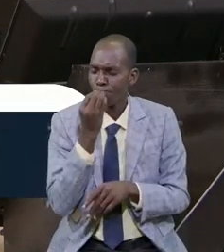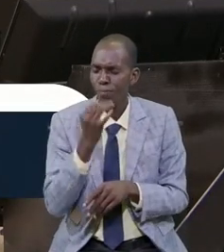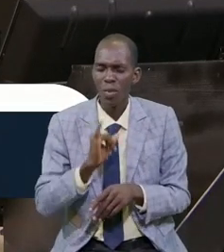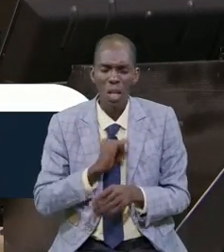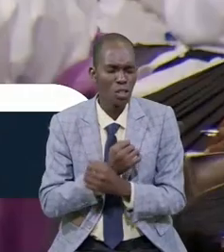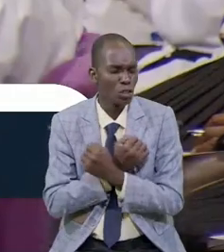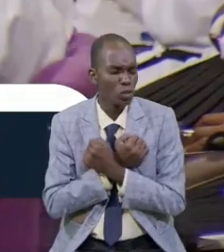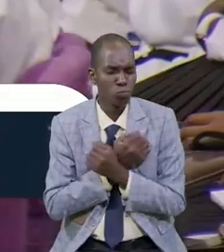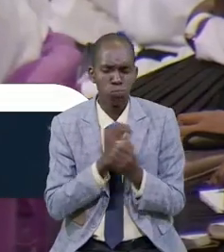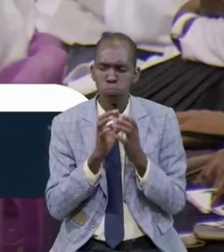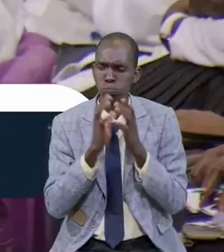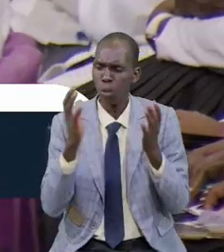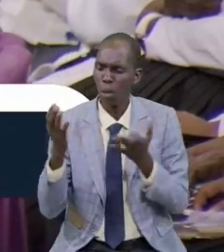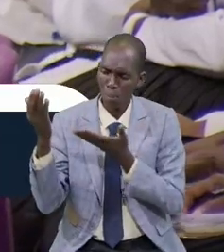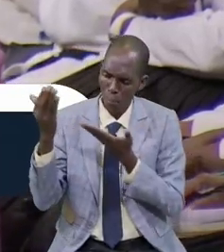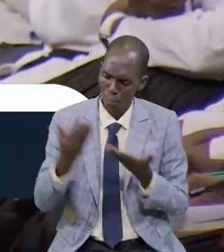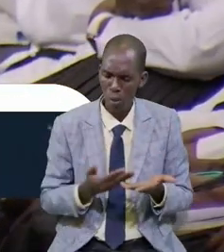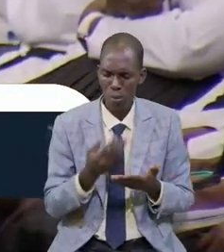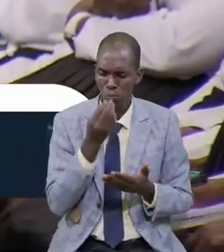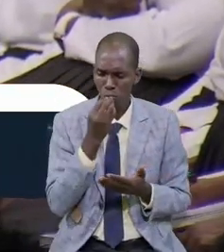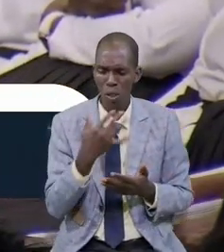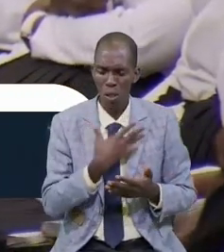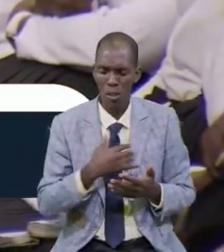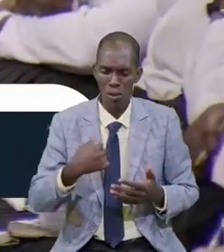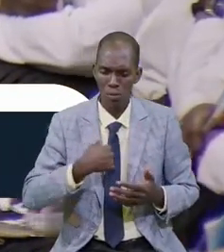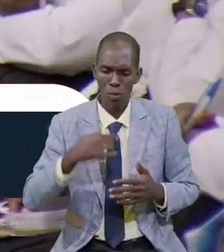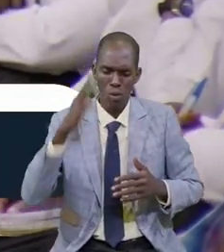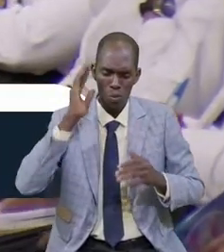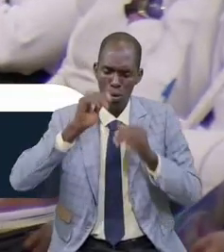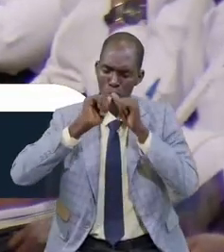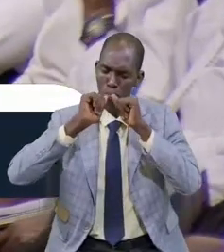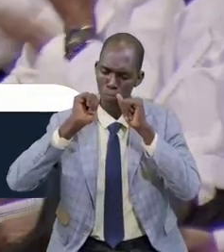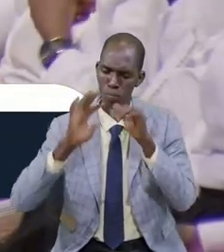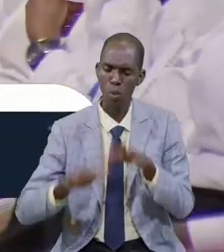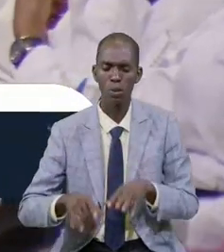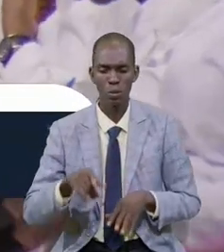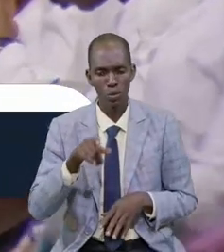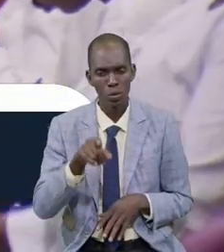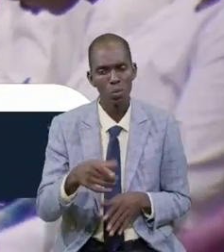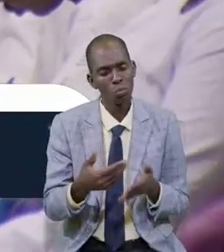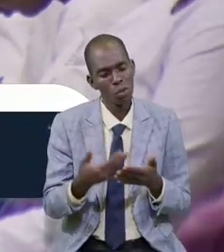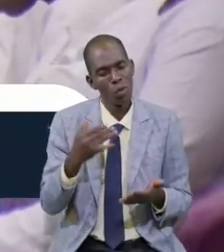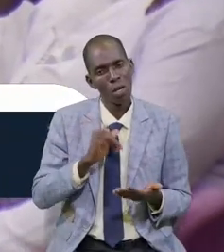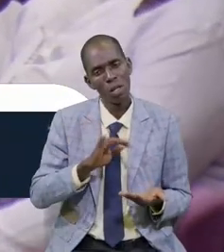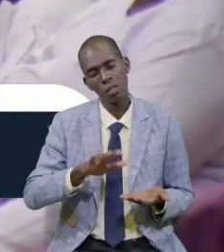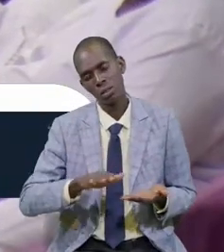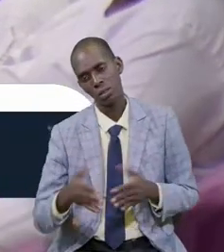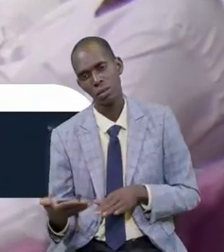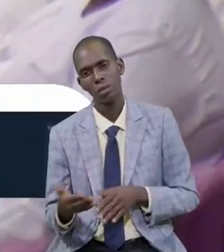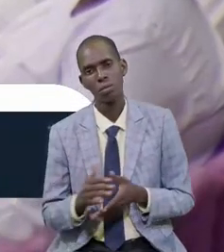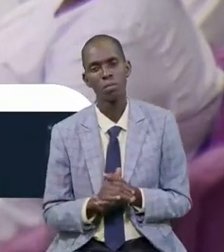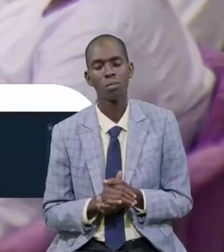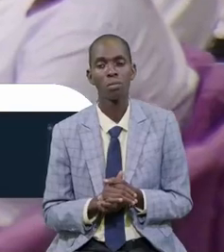a appelé l'aîné Ésaü. Va me faire le repas que j'aime et que je te bénisse afin que